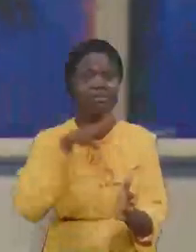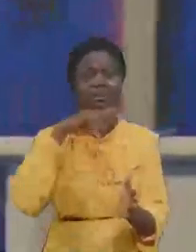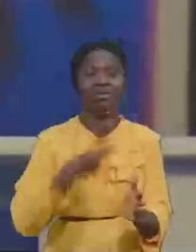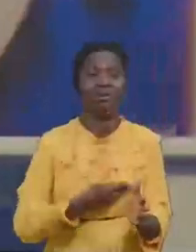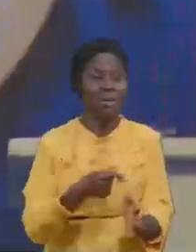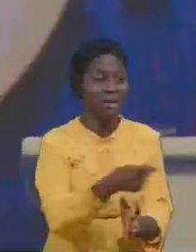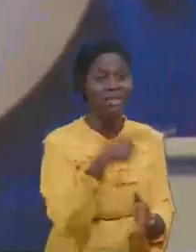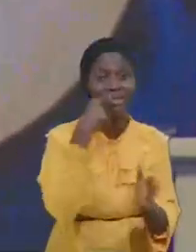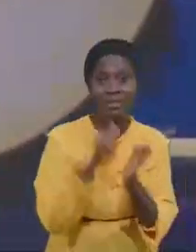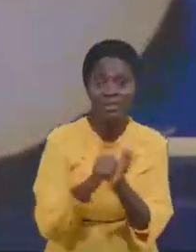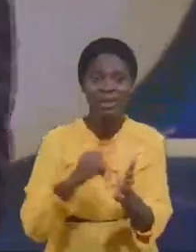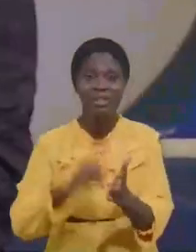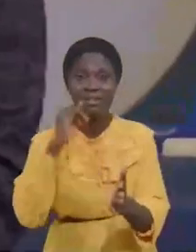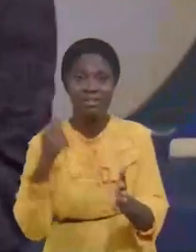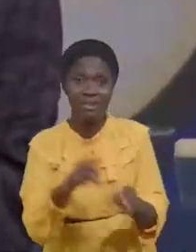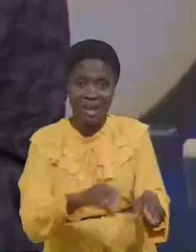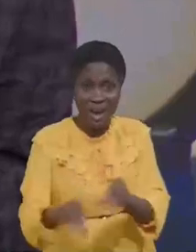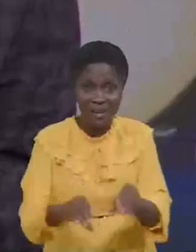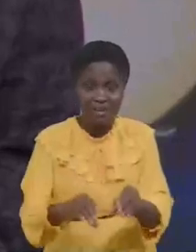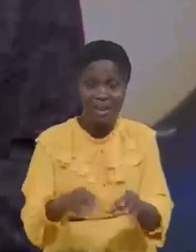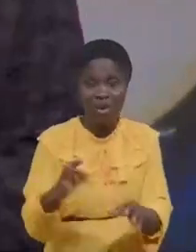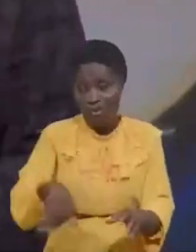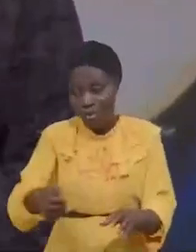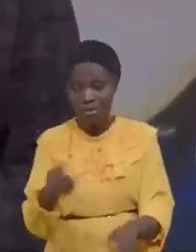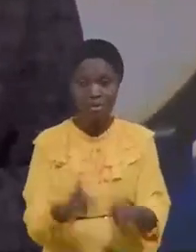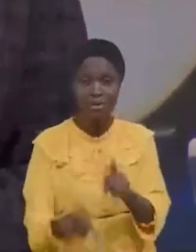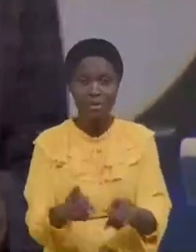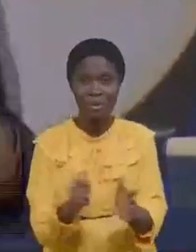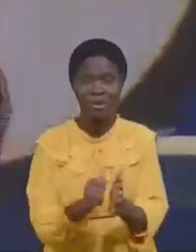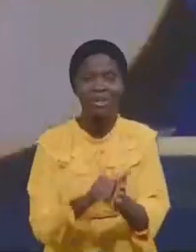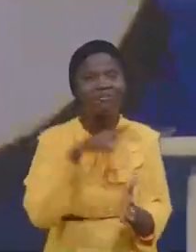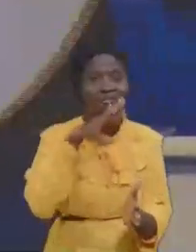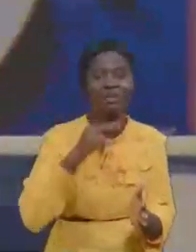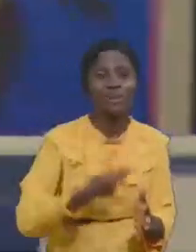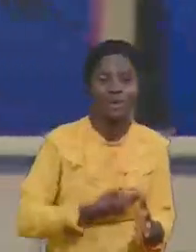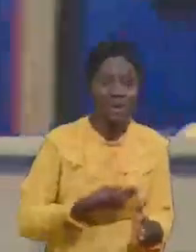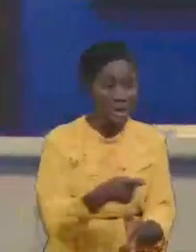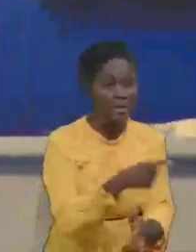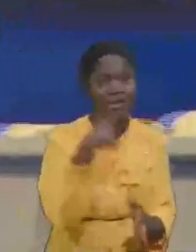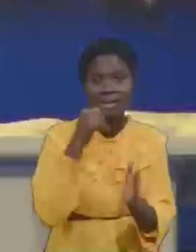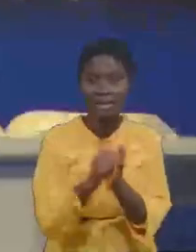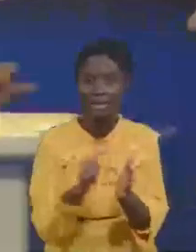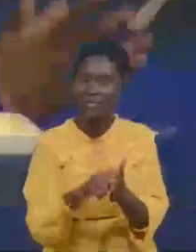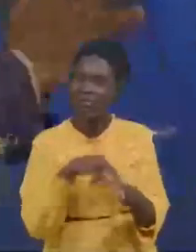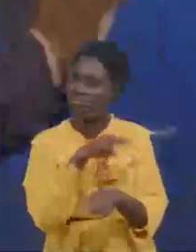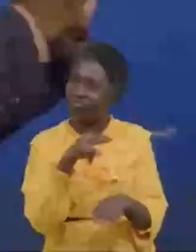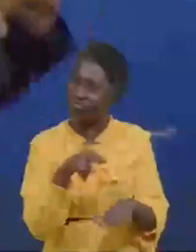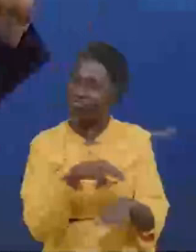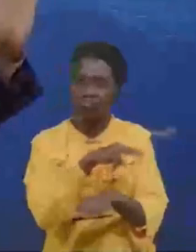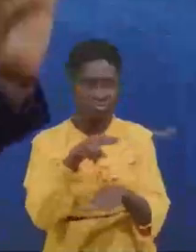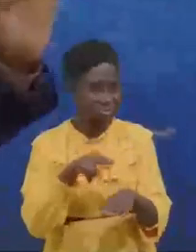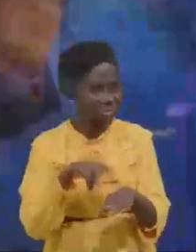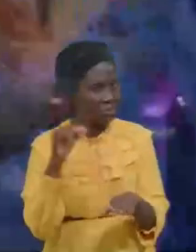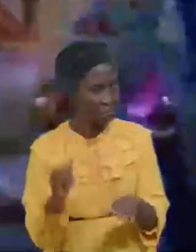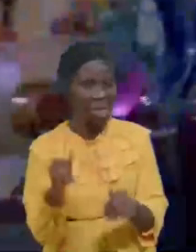que c'est l'action des autres qui nous corrompt. Ils disent que tout le